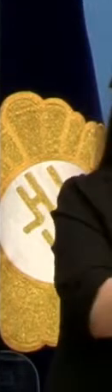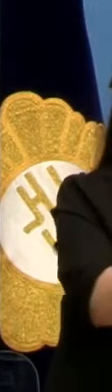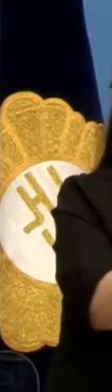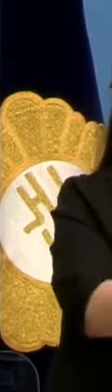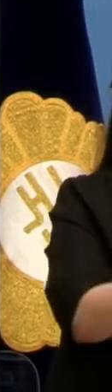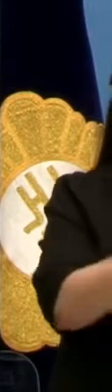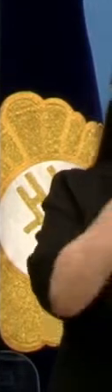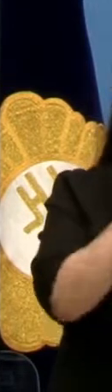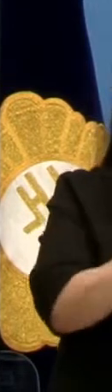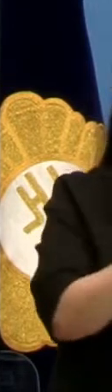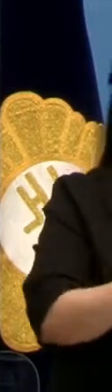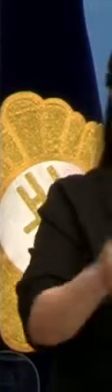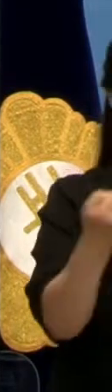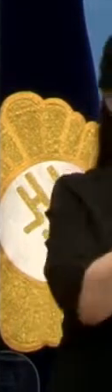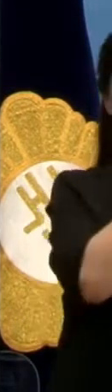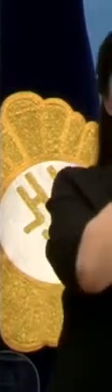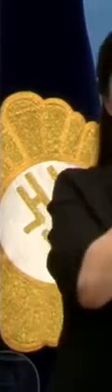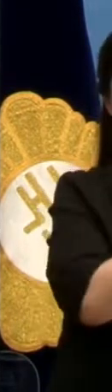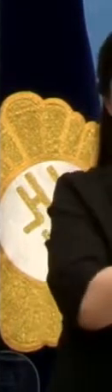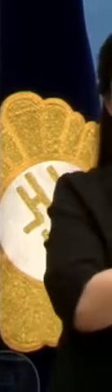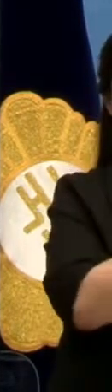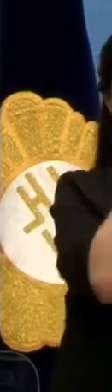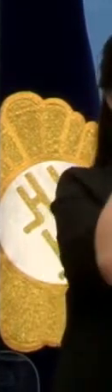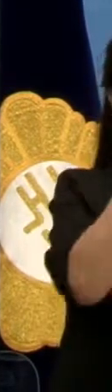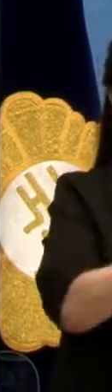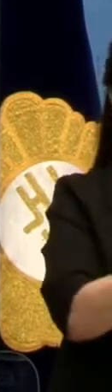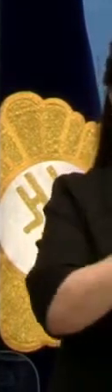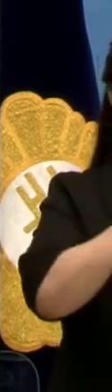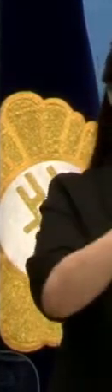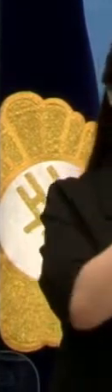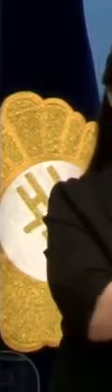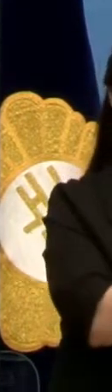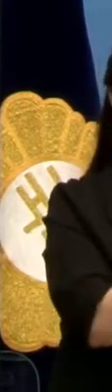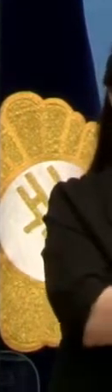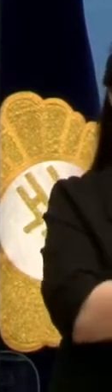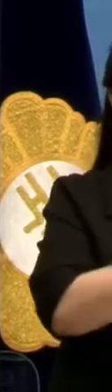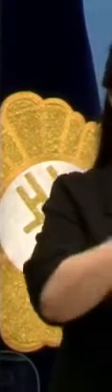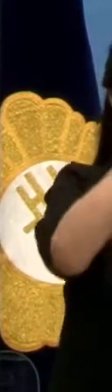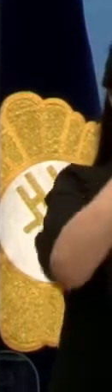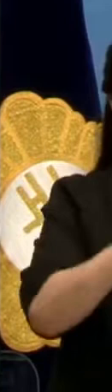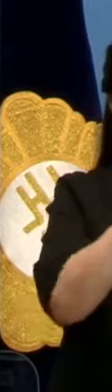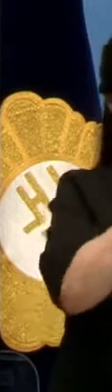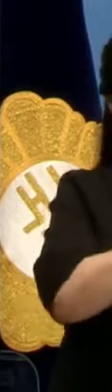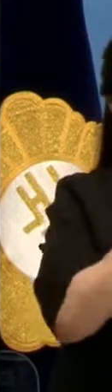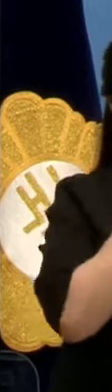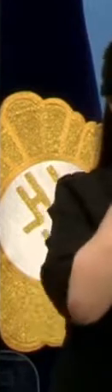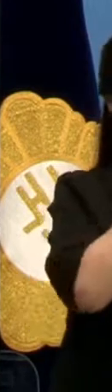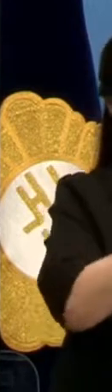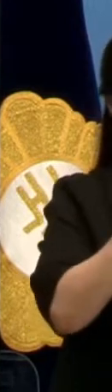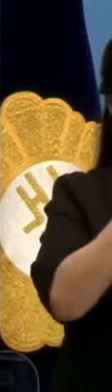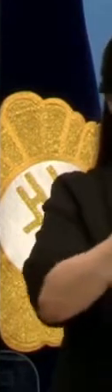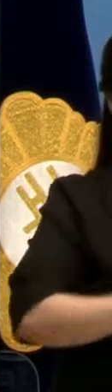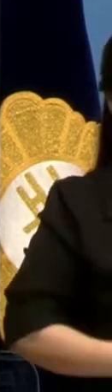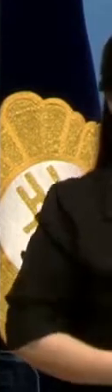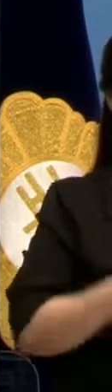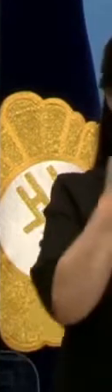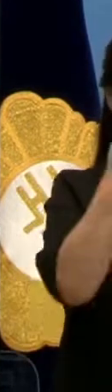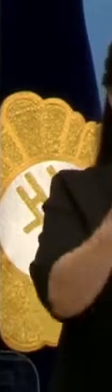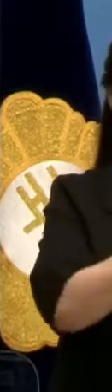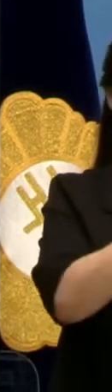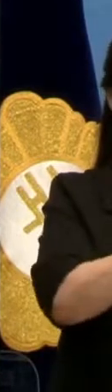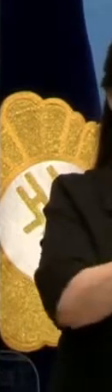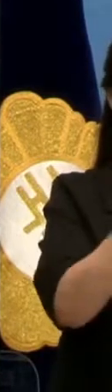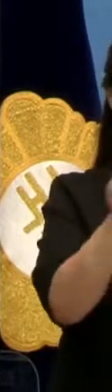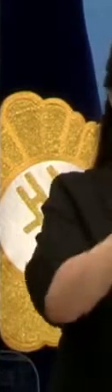맞서 싸울 것이고 기본소득과 경쟁하는 정책에 대한 정당한 논쟁에는 최선을 다할 것입니다. 기본소득에